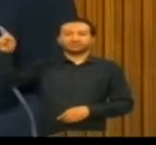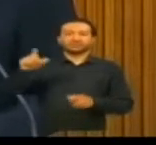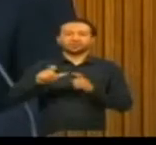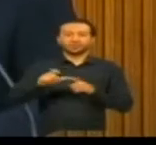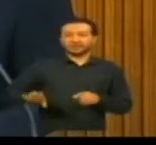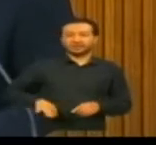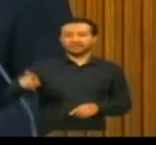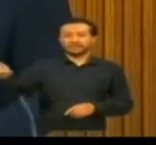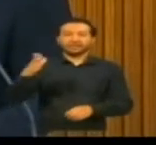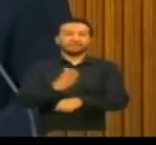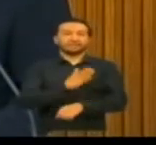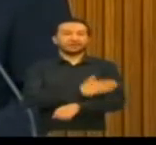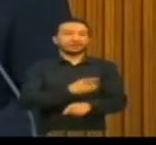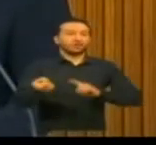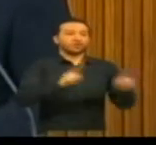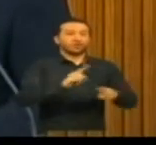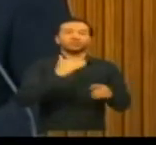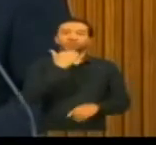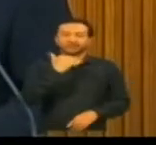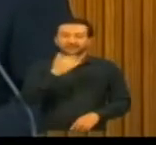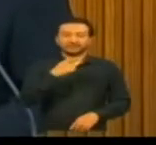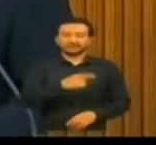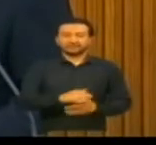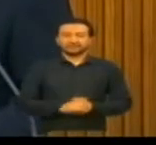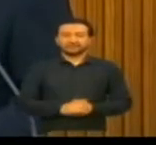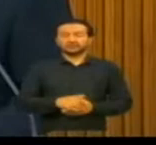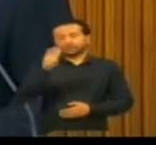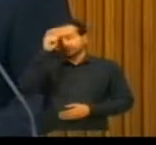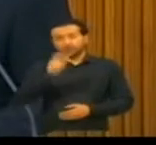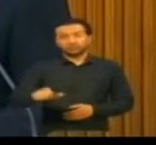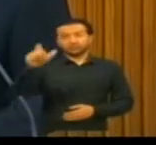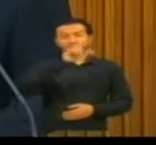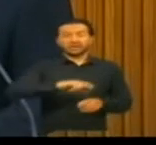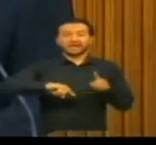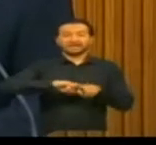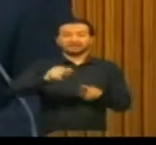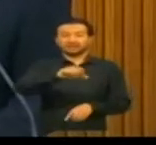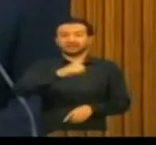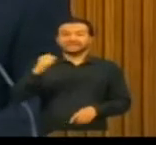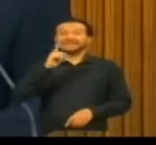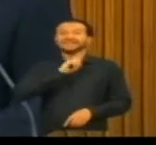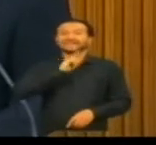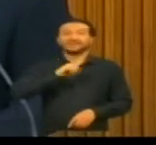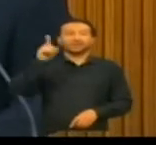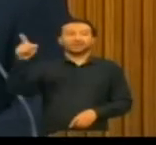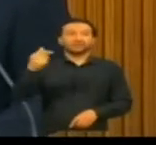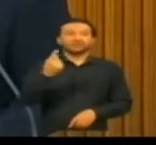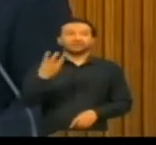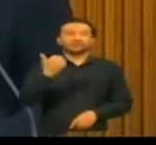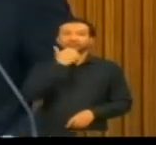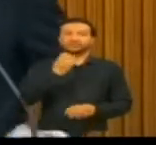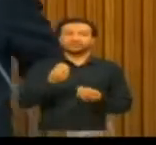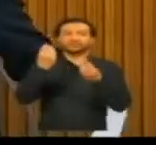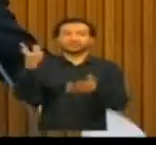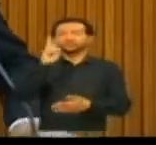damadın memleketi yönetemediğini, Türkiye hazinesini Londra'daki bir avuç tefeciye teslim ettiğini